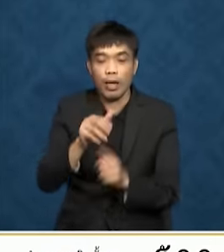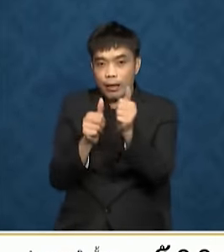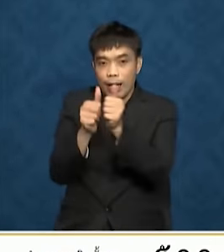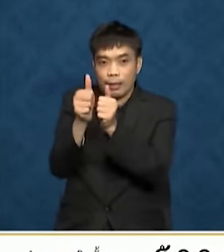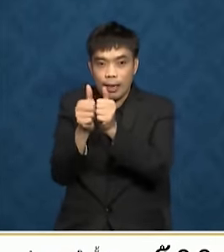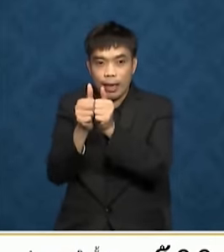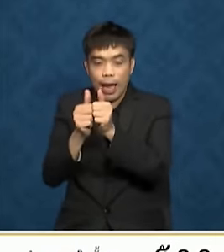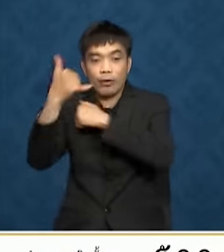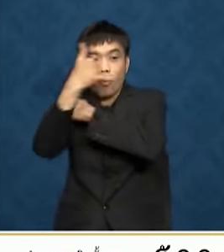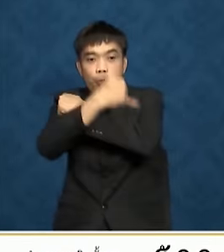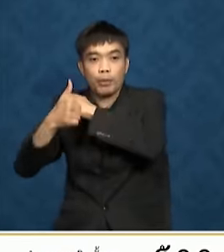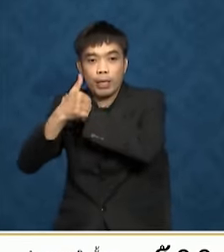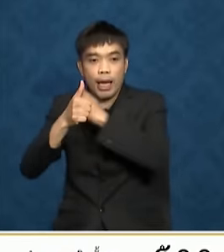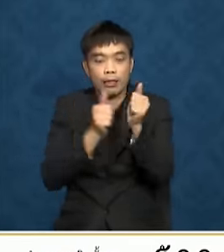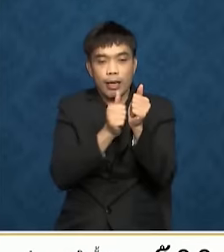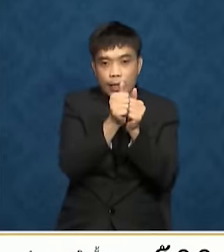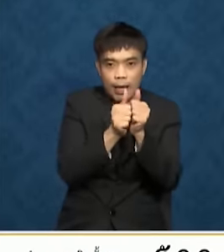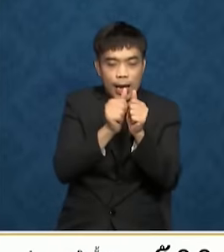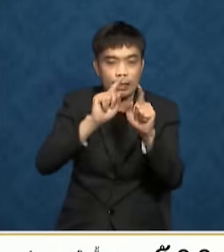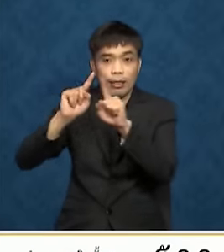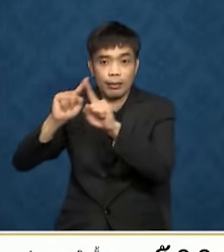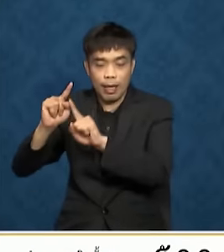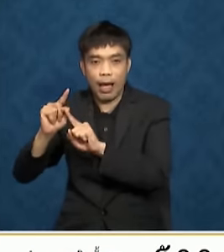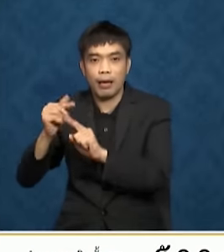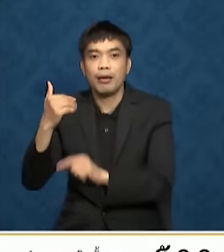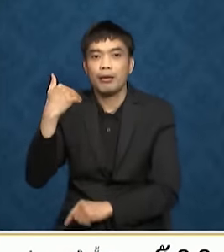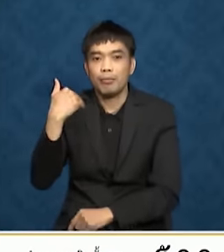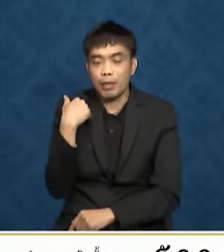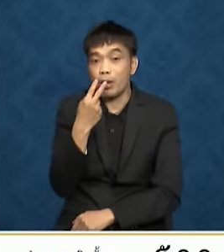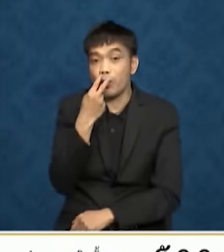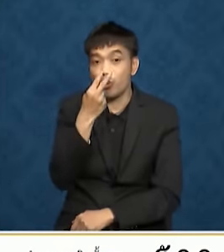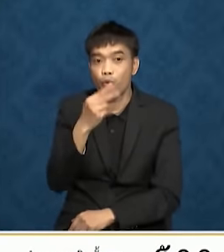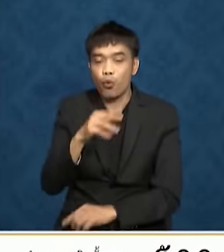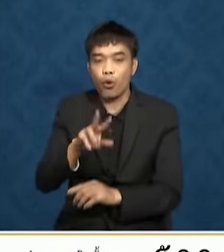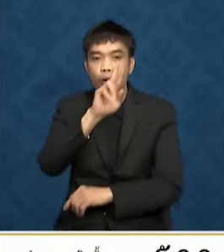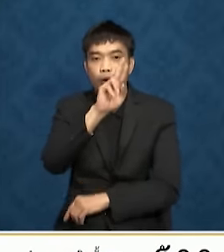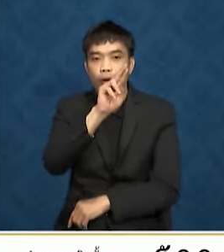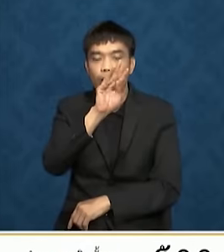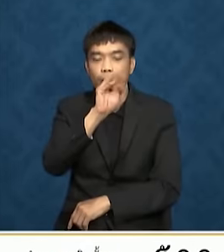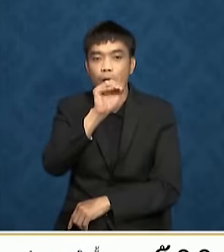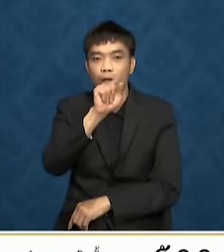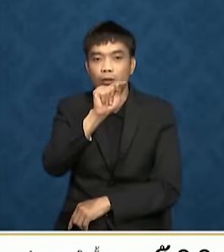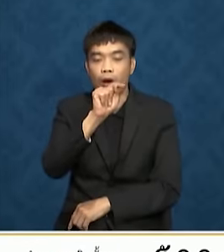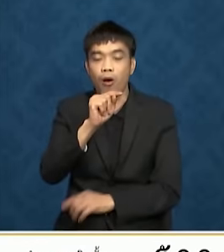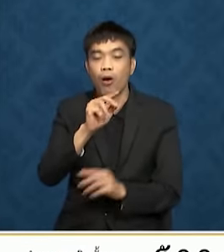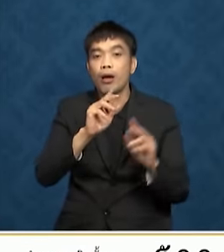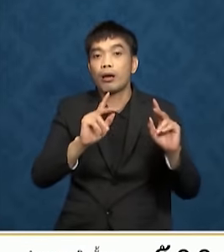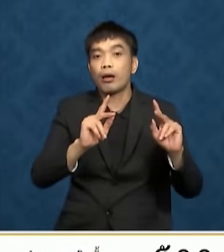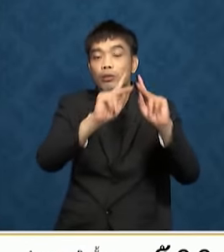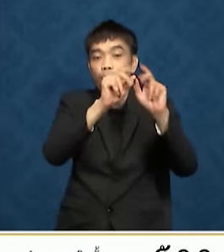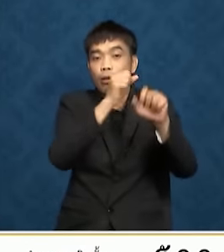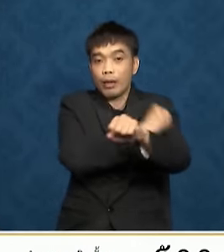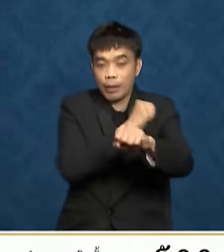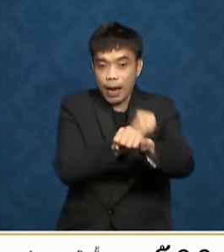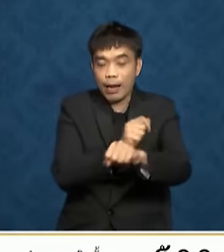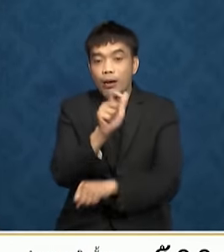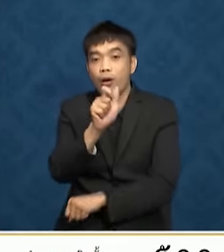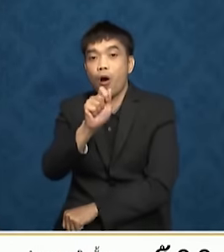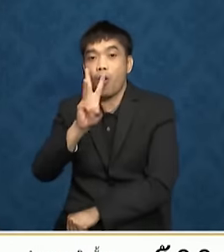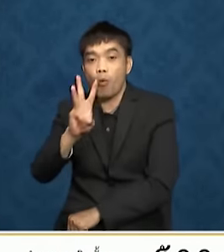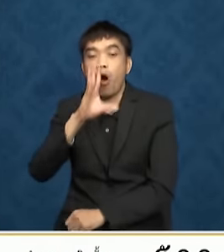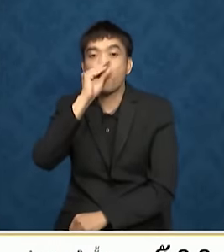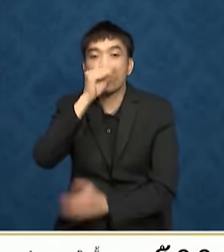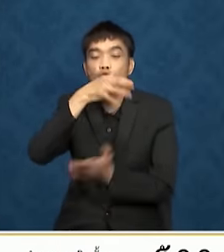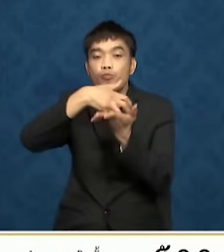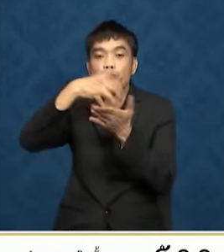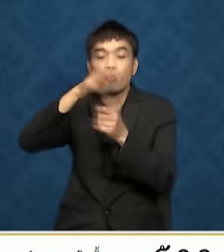ผลกระทบอุตสาหกรรมsemiconductorเมื่อกี้นั่งฟังท่านรัฐมนตรีทั้งแรงงานแล้วก็อวพูดอยู่นะครับบอก